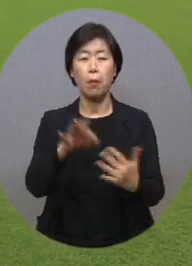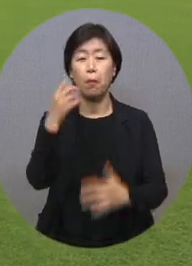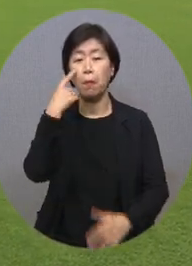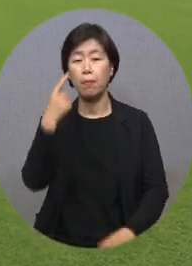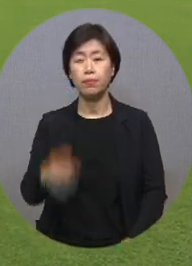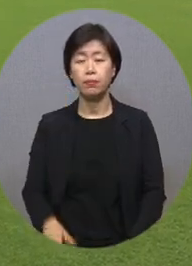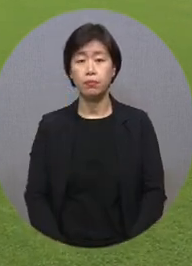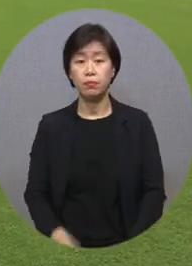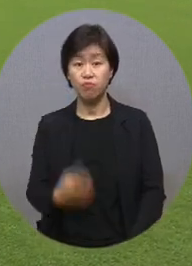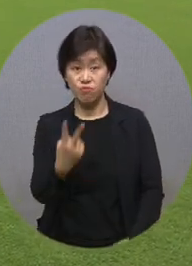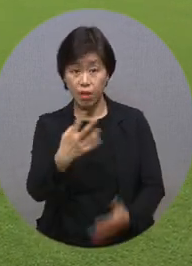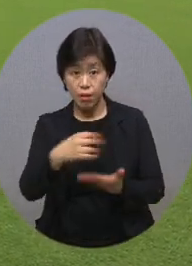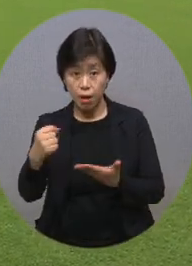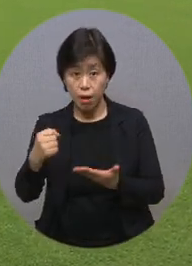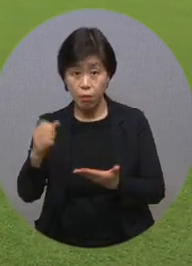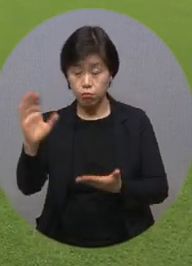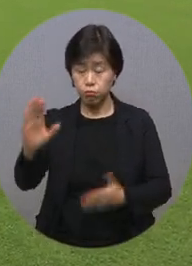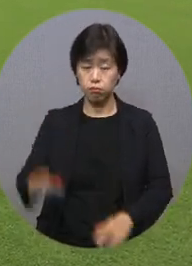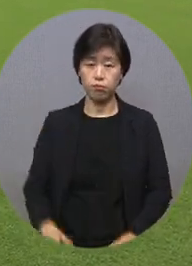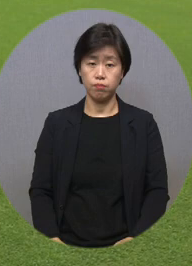두 개를 뽑아요? 아, 어, 아닙니다.